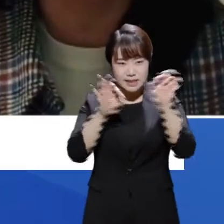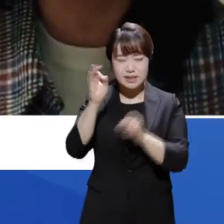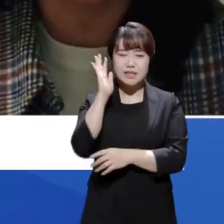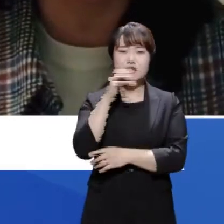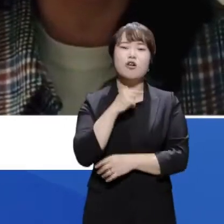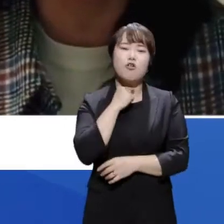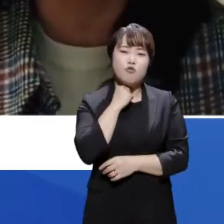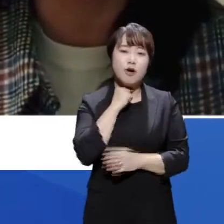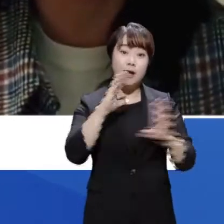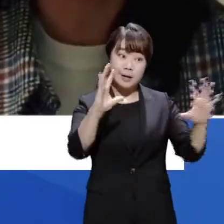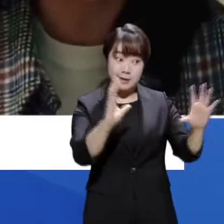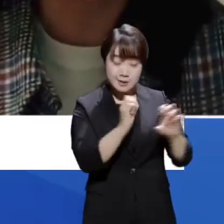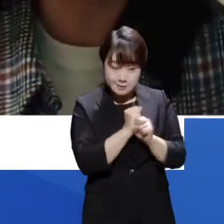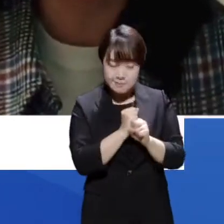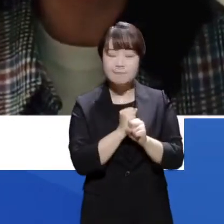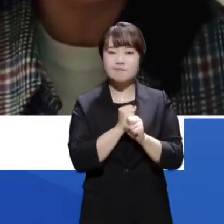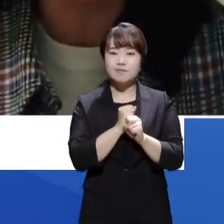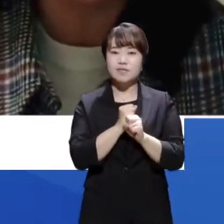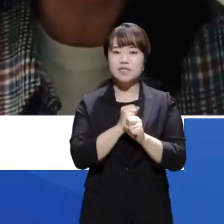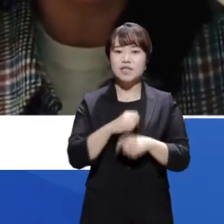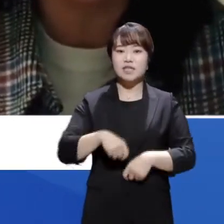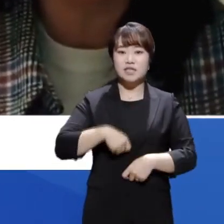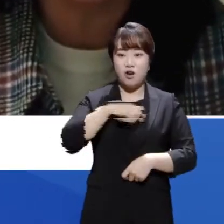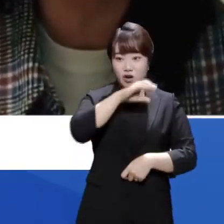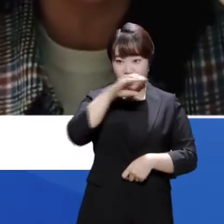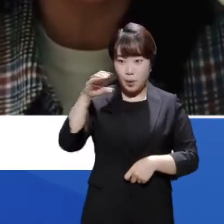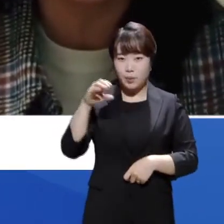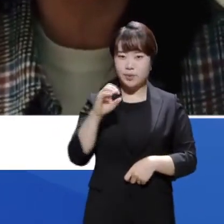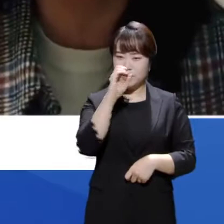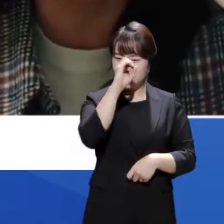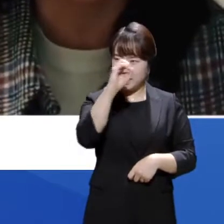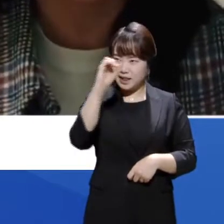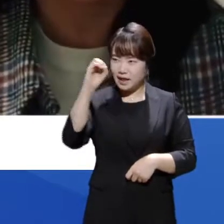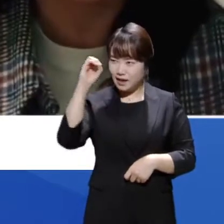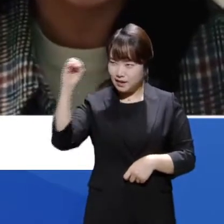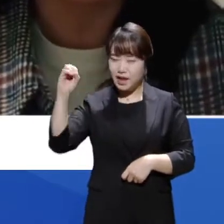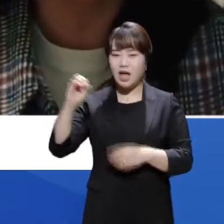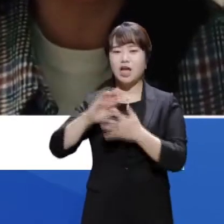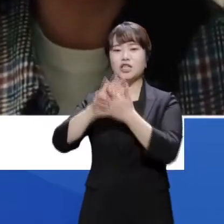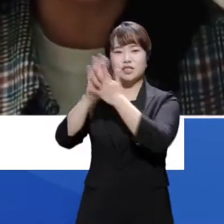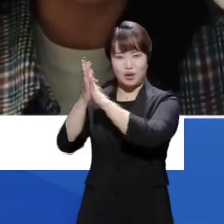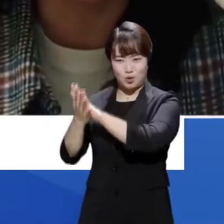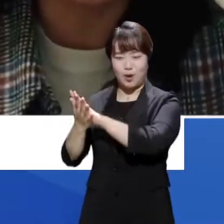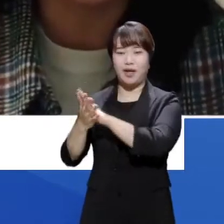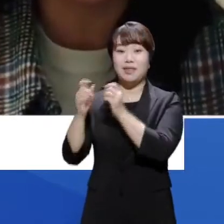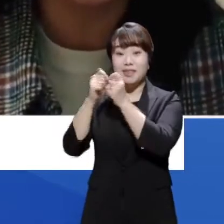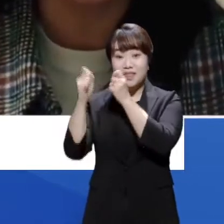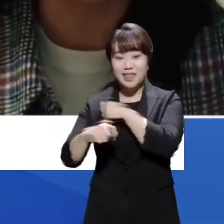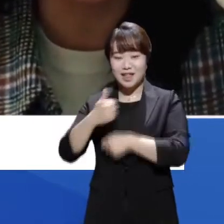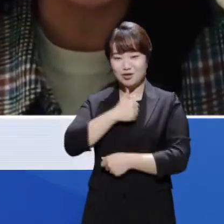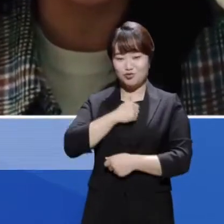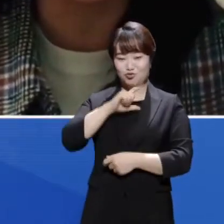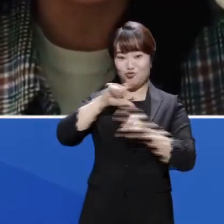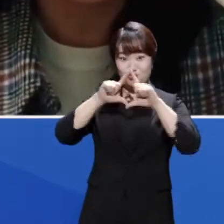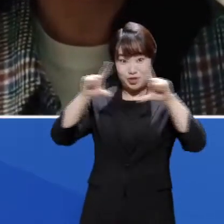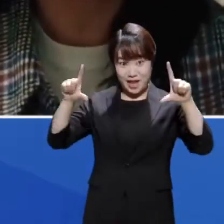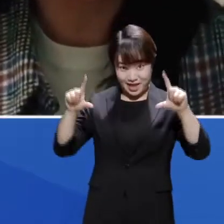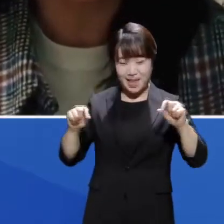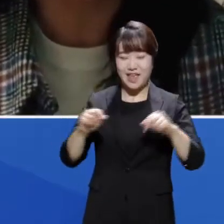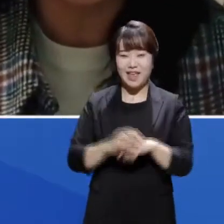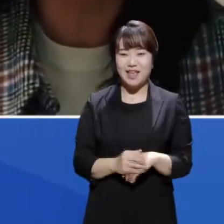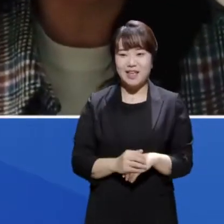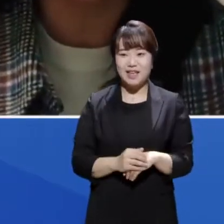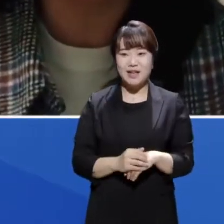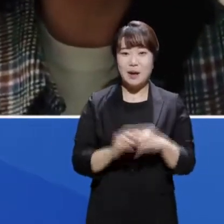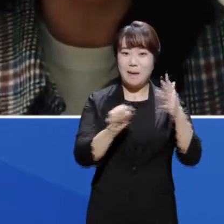좋겠다라는 의견들이 모아져서 정의로운 땡땡땡땡 전환이라는 네, 부제를 가지고 시작하게 되었는데요.